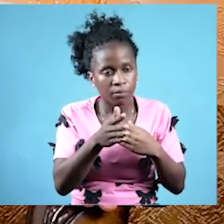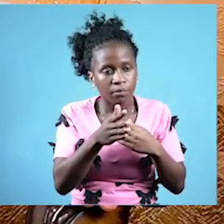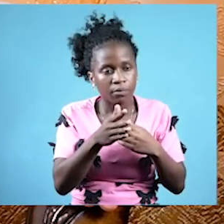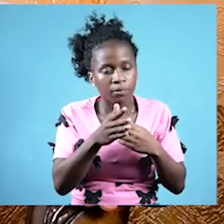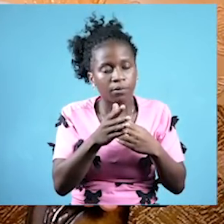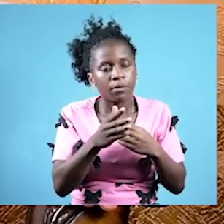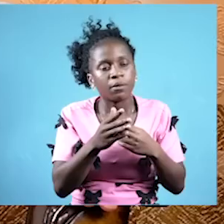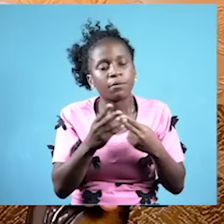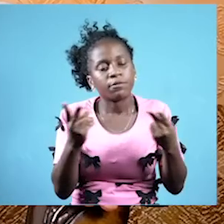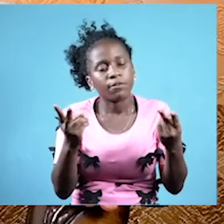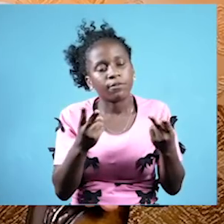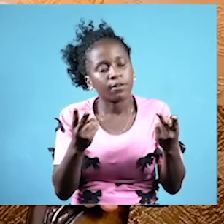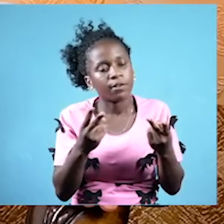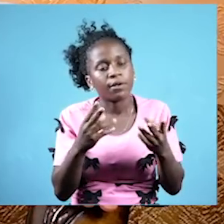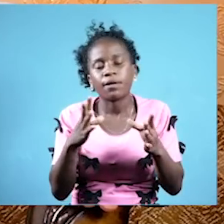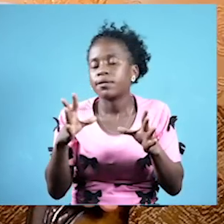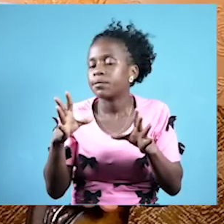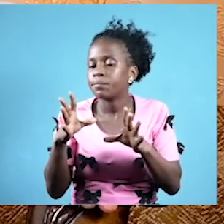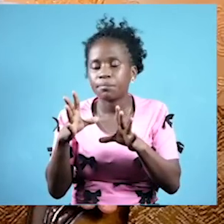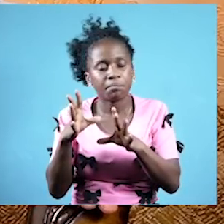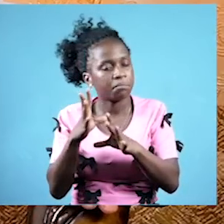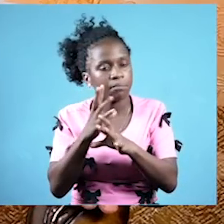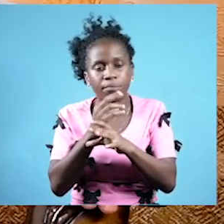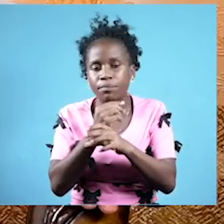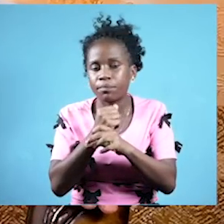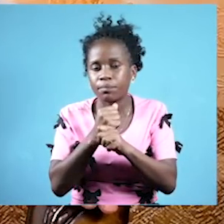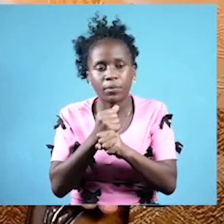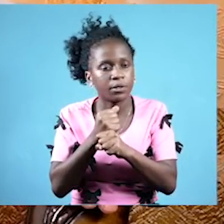naita inspiration.